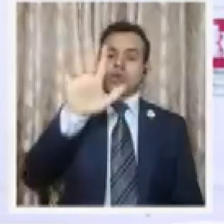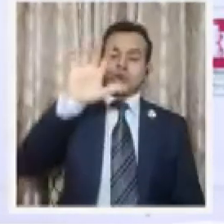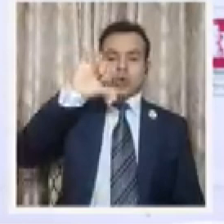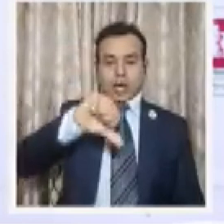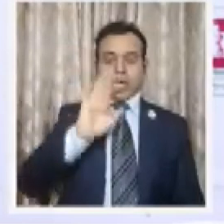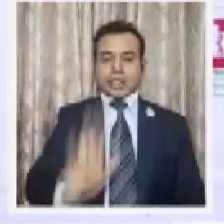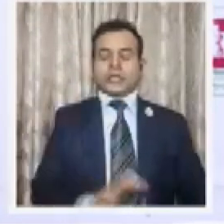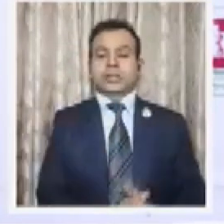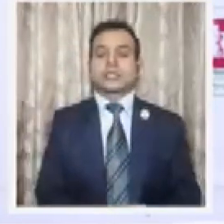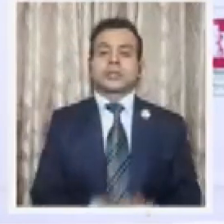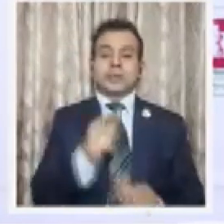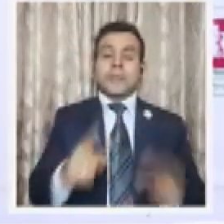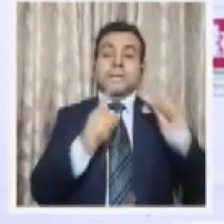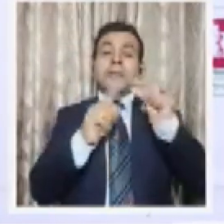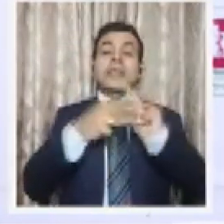57,859 জন।